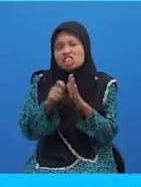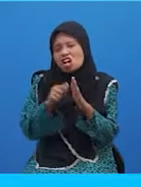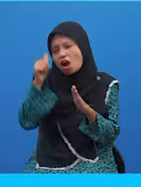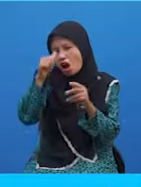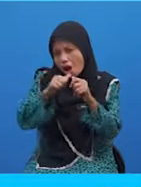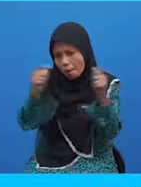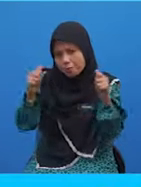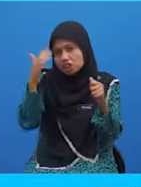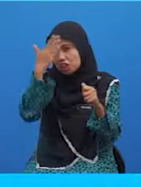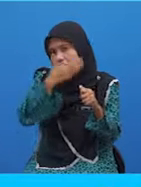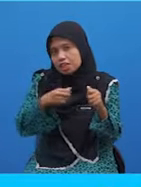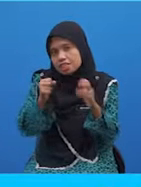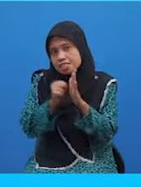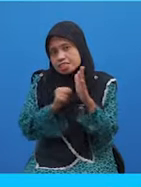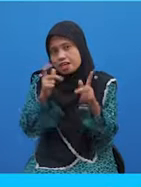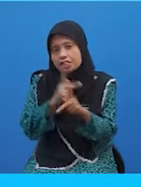cantik sekali.